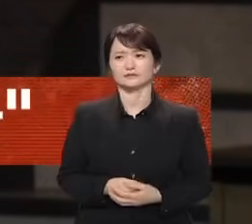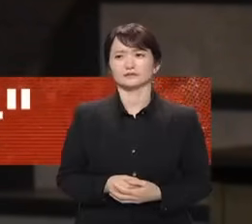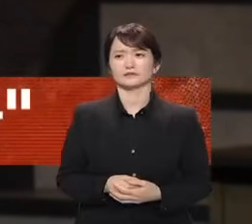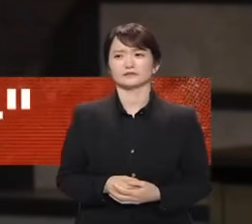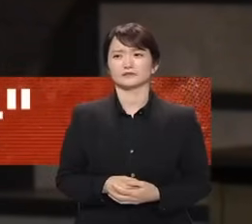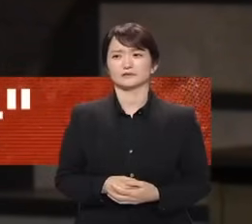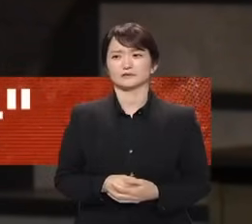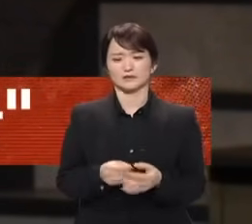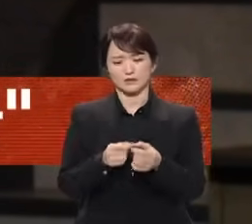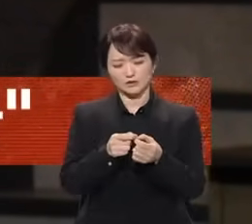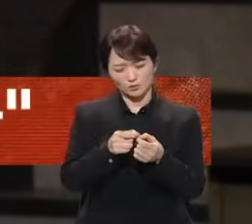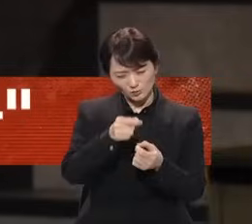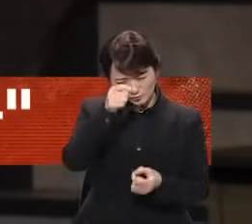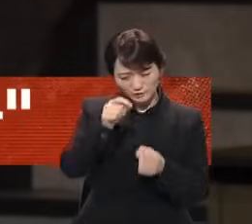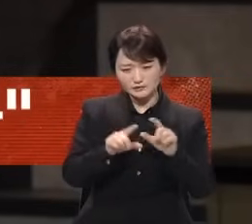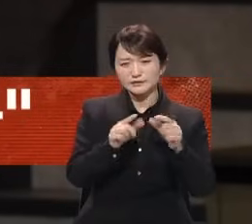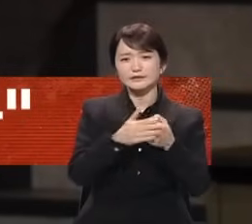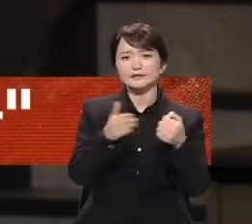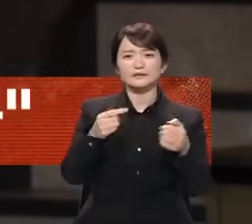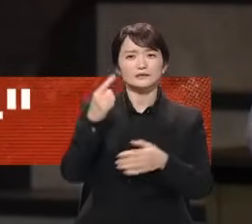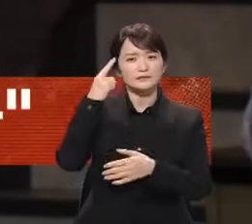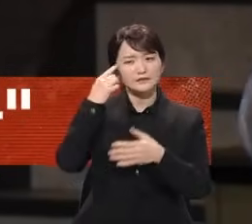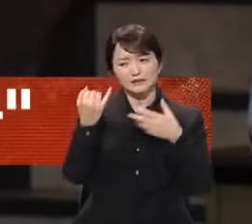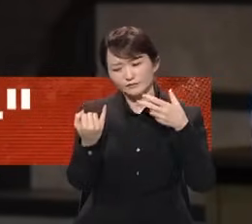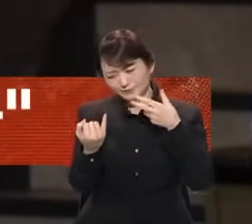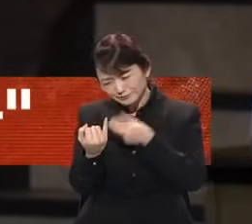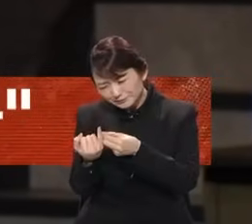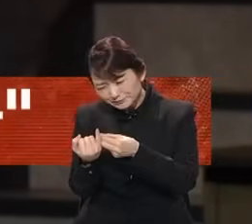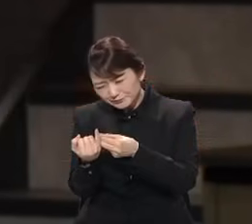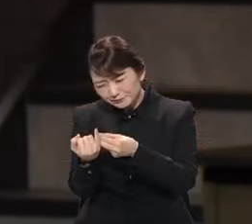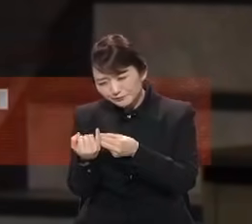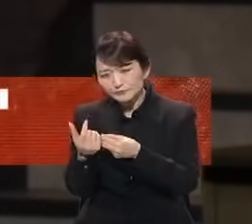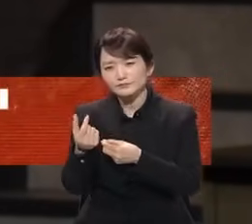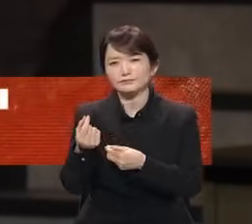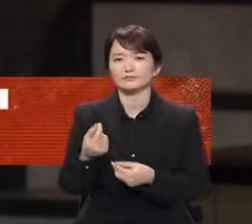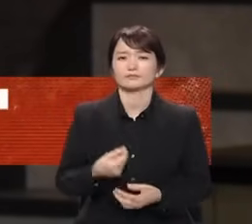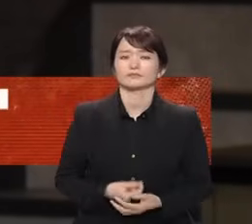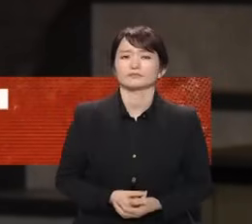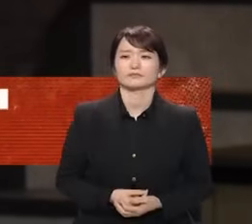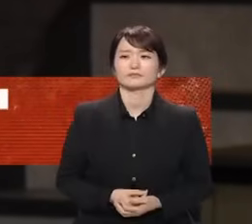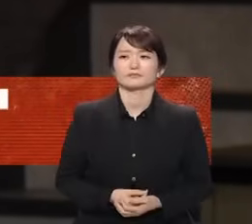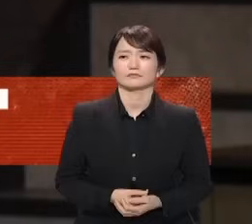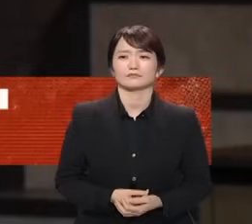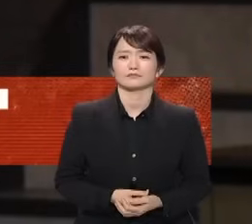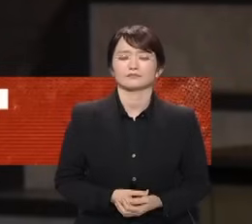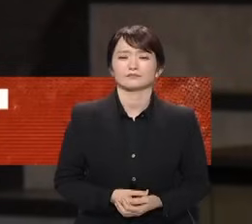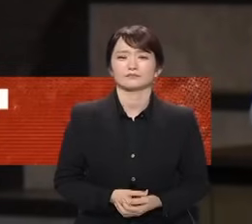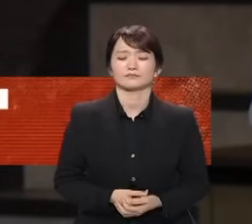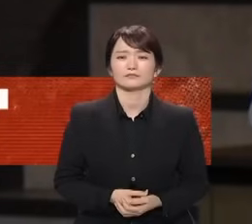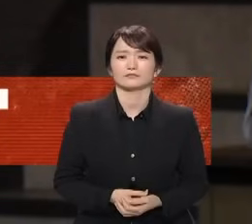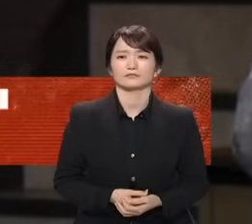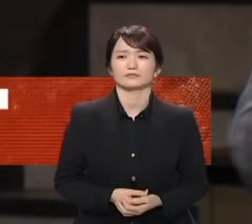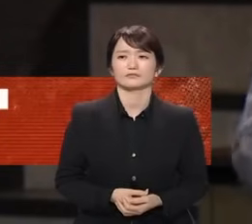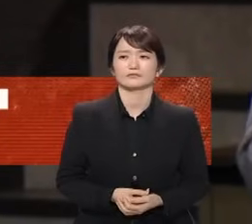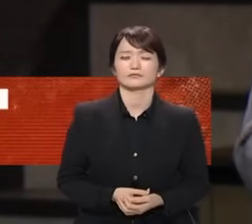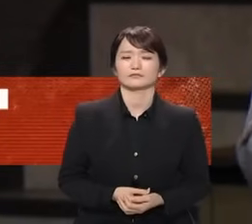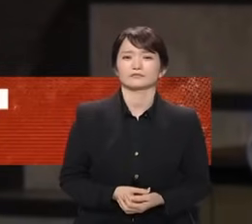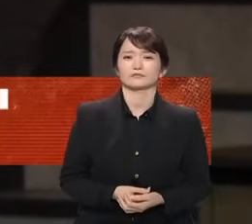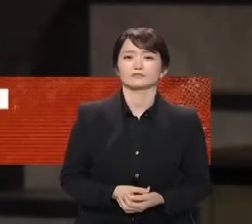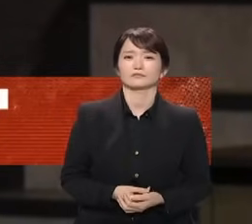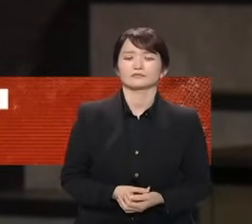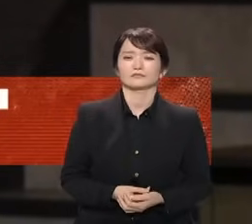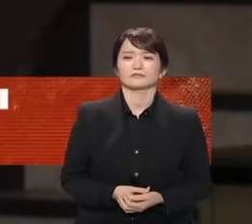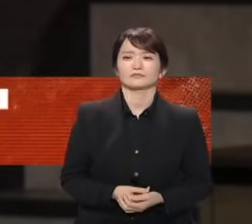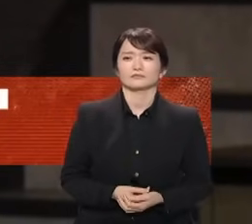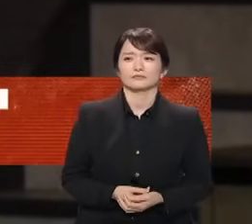그 가스라이팅이나 뭐 이런 것이 있으시면서 학습된 무기력이라고 얘기하는 무기력 상태에 좀 빠지실 수도 있고 그렇게 되신 것 같기도